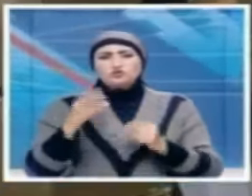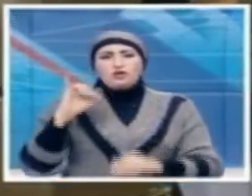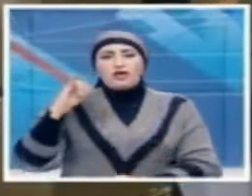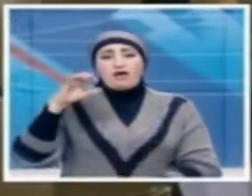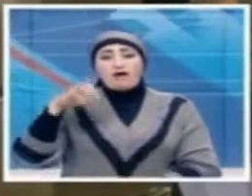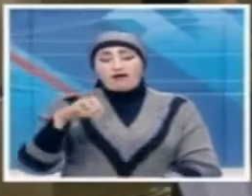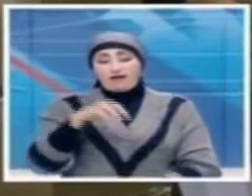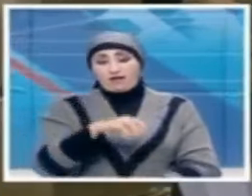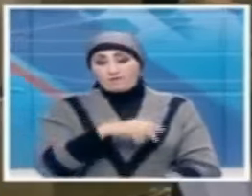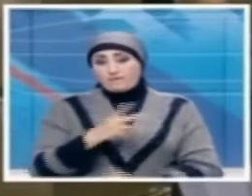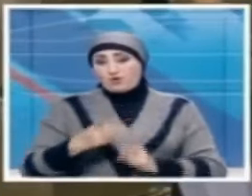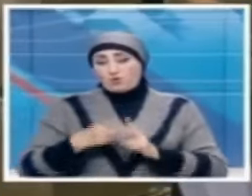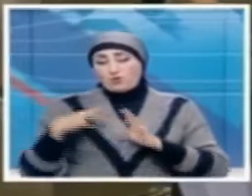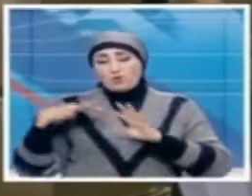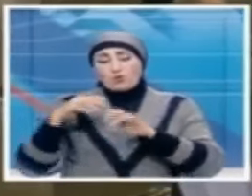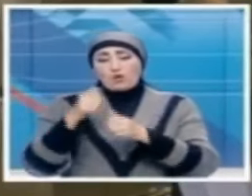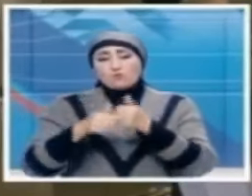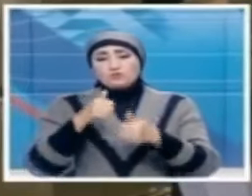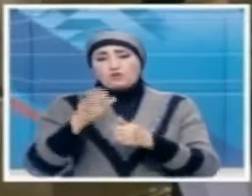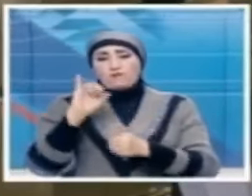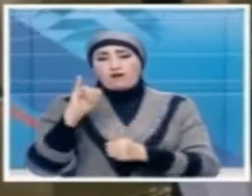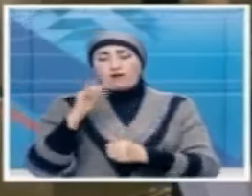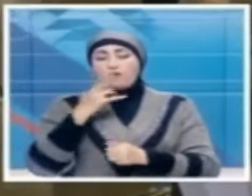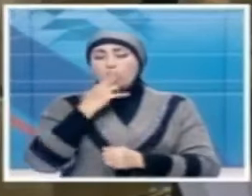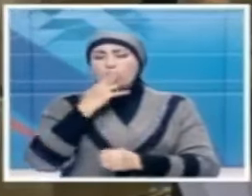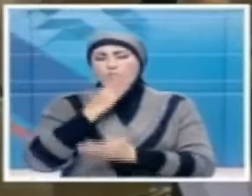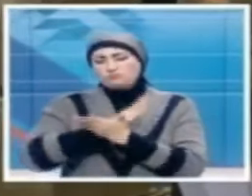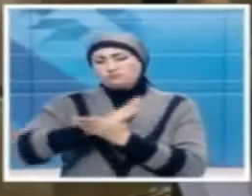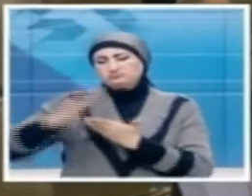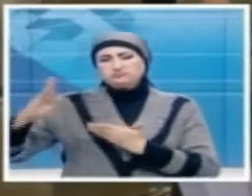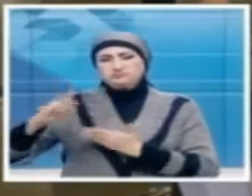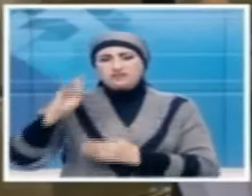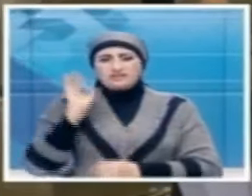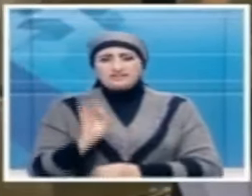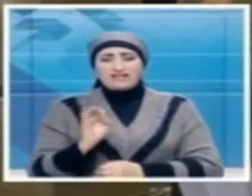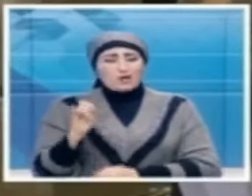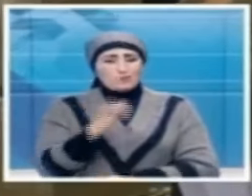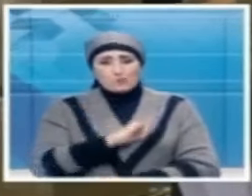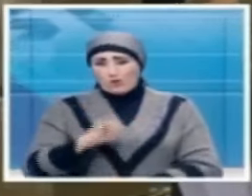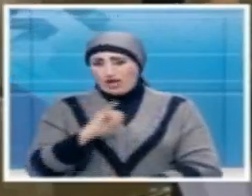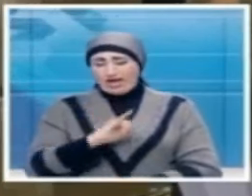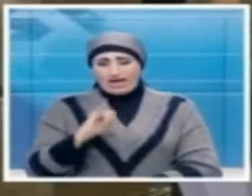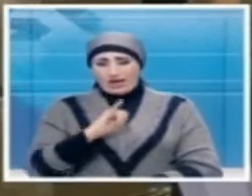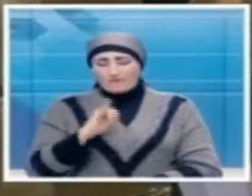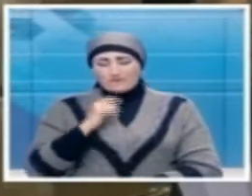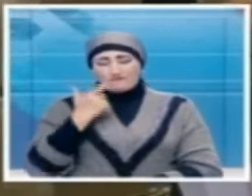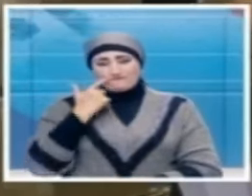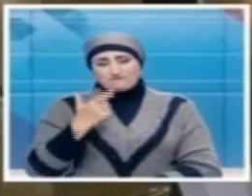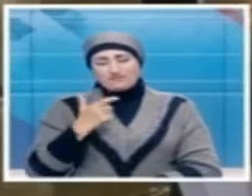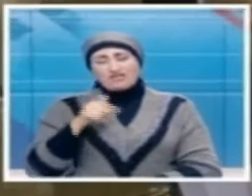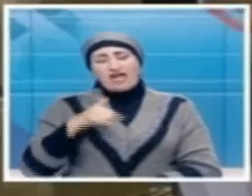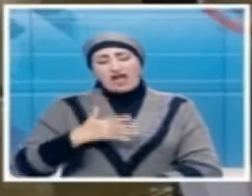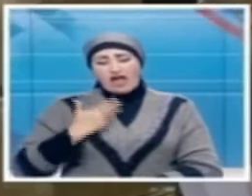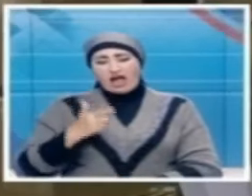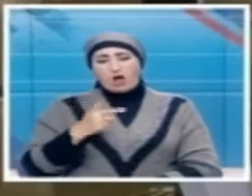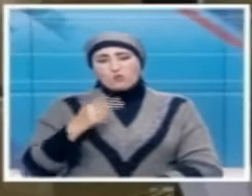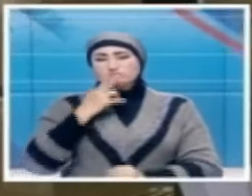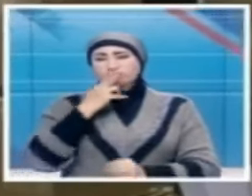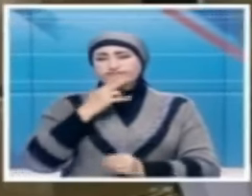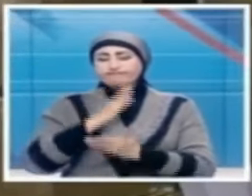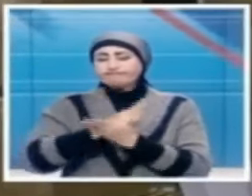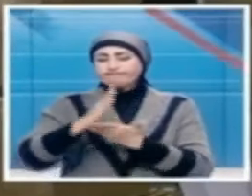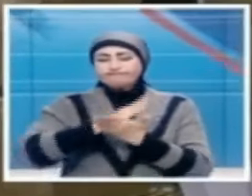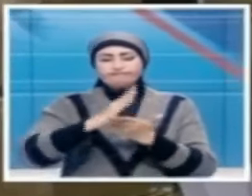بزخم كبير في المسابقه العربيه لمكافحه التدخين خطوه مهمه تؤكد حرص الوطن العربي على مواجهه الظاهره بشكل